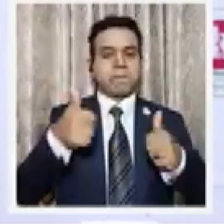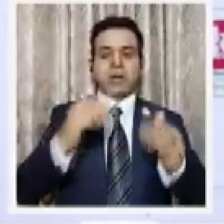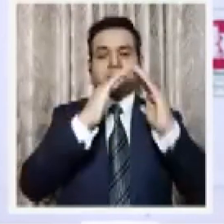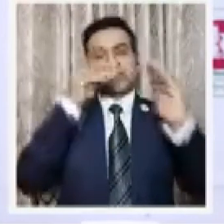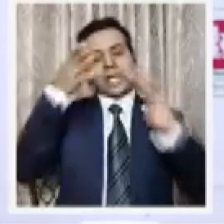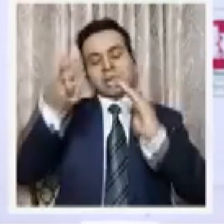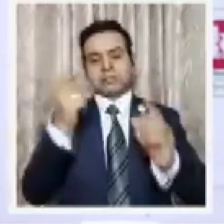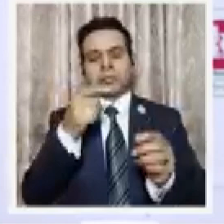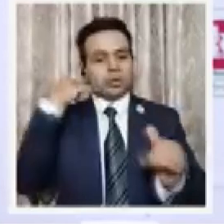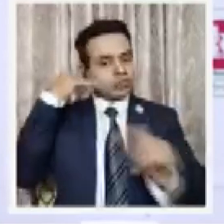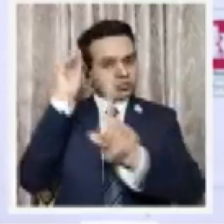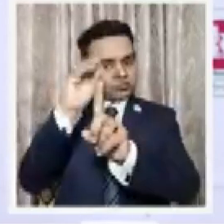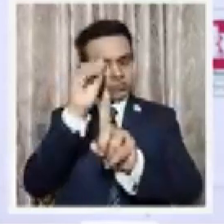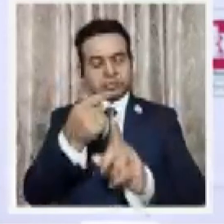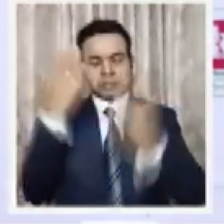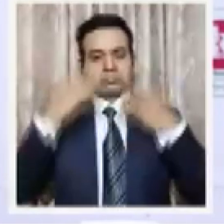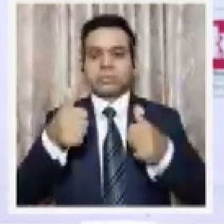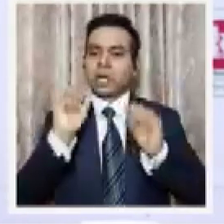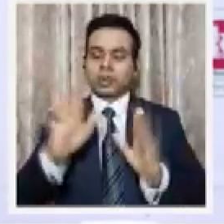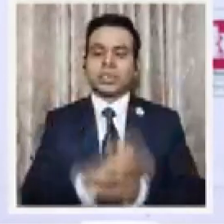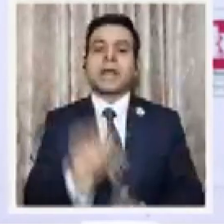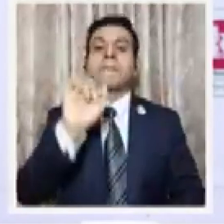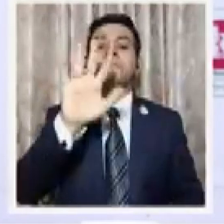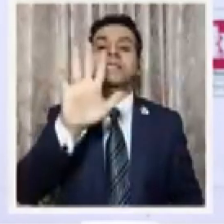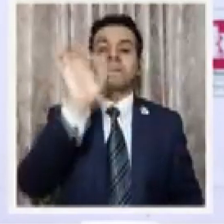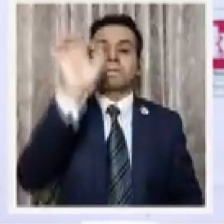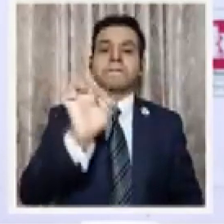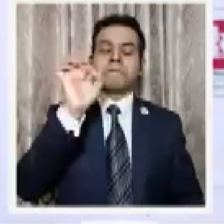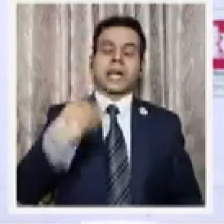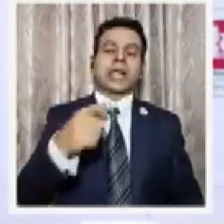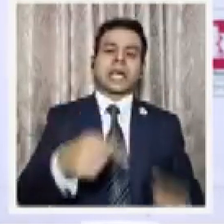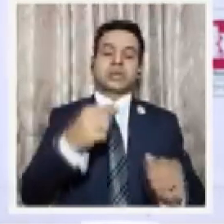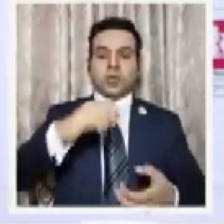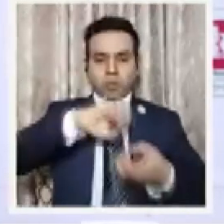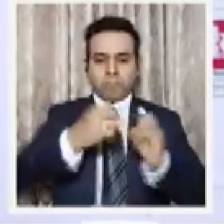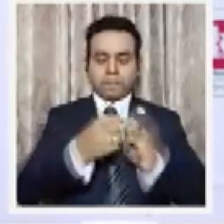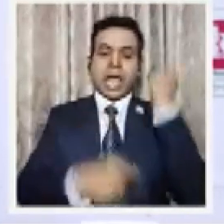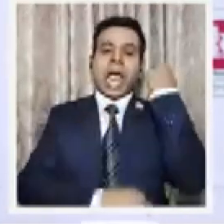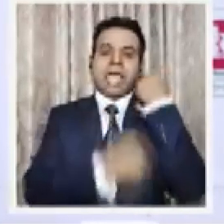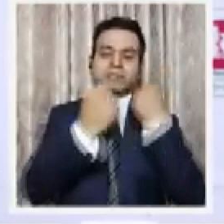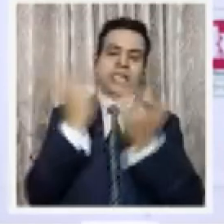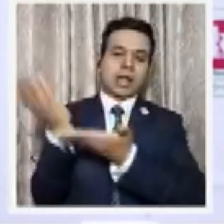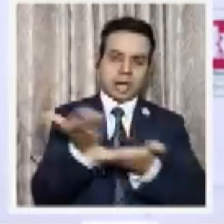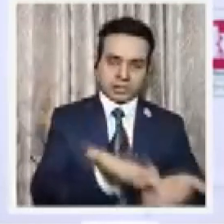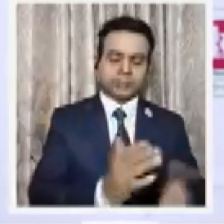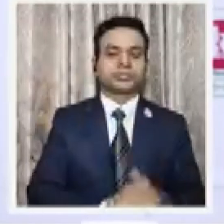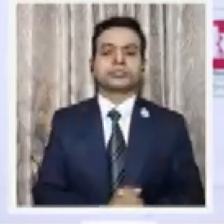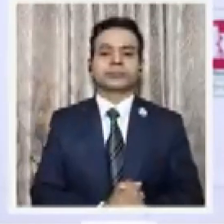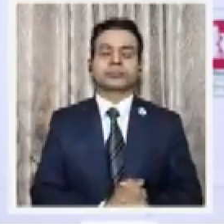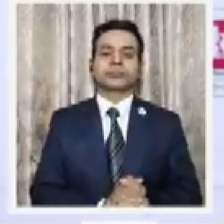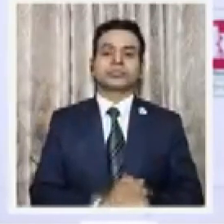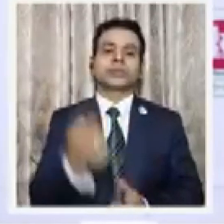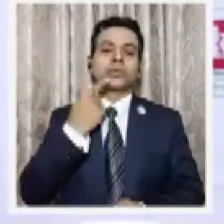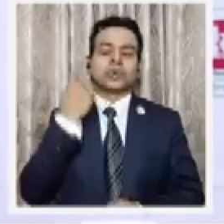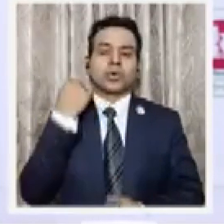মধ্যে 95% রোগী বাড়িতে থেকেই ডাক্তারের চিকিৎসা সেবা নিয়েছেন এবং সুস্থ হয়েছেন, বাকি 5% রোগীকে হাসপাতালে পাঠানো